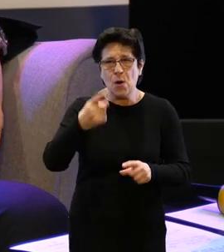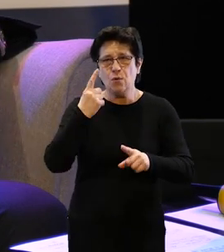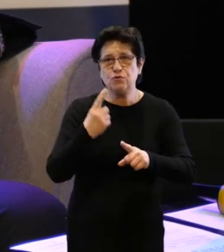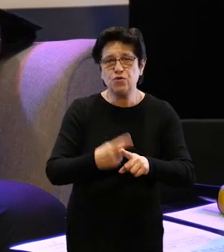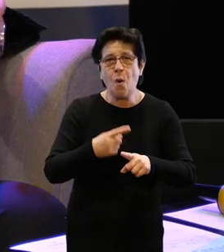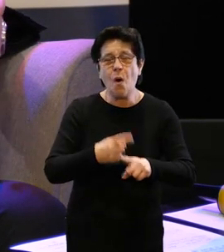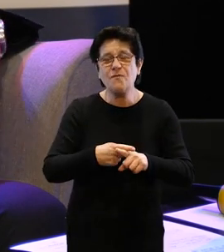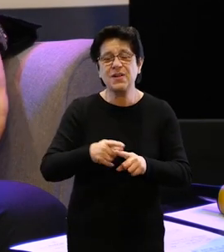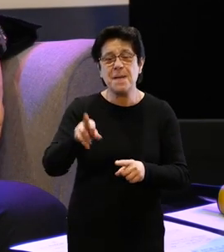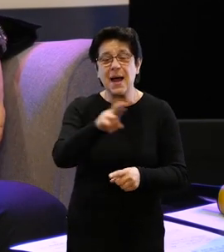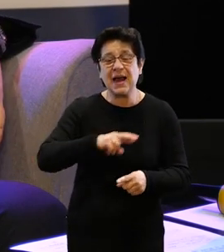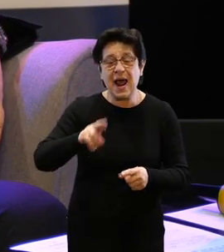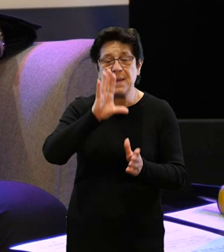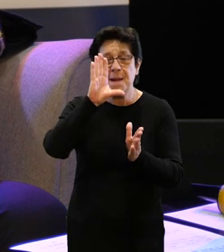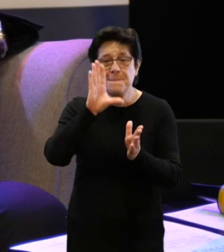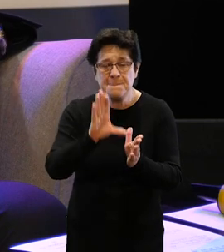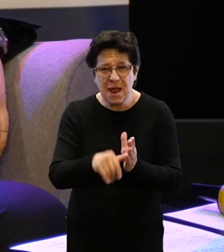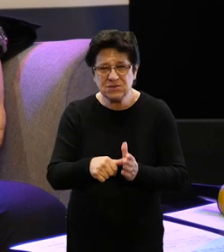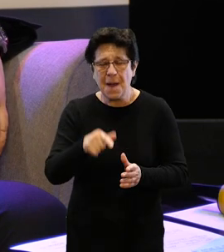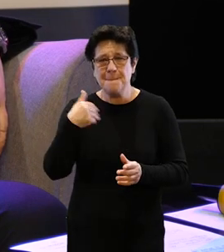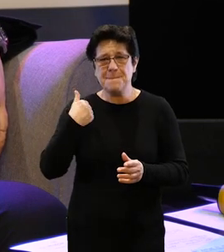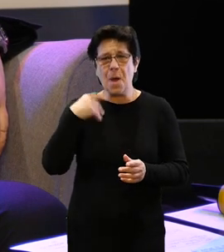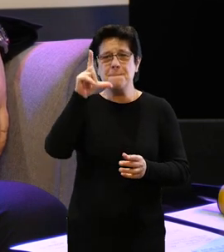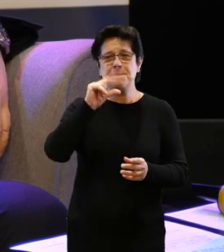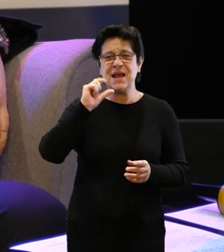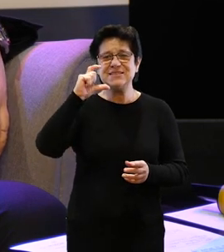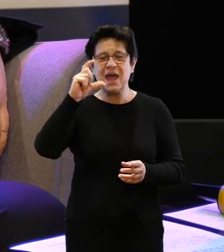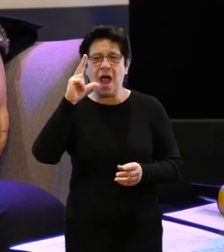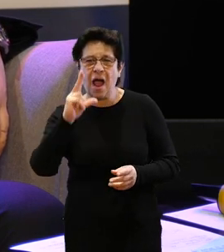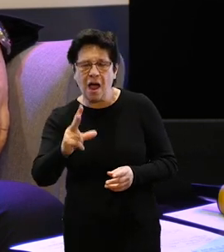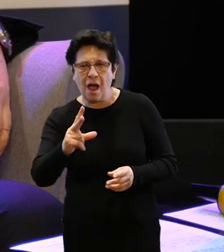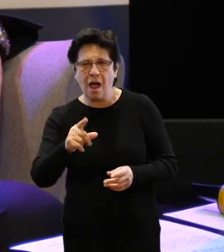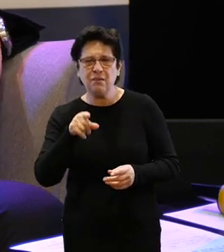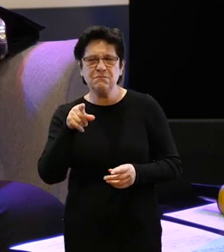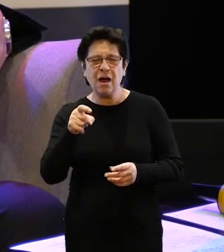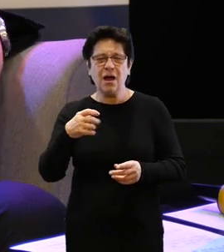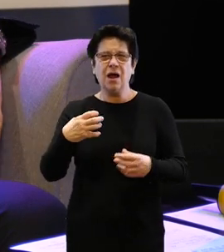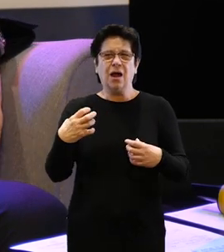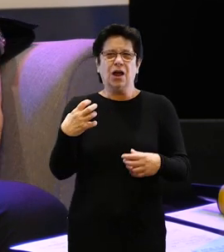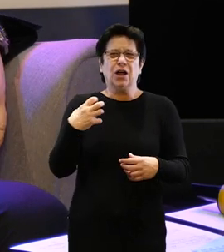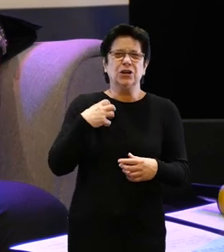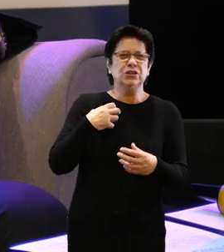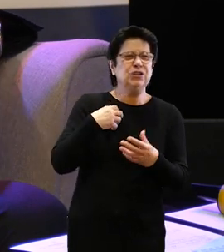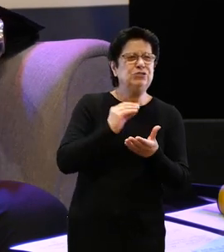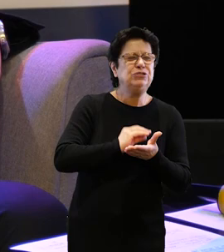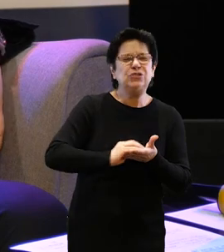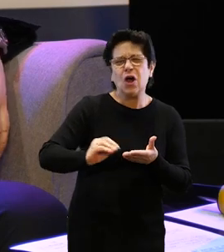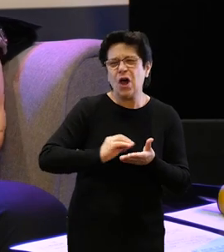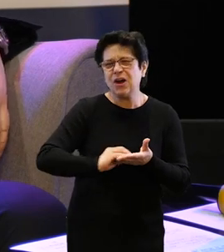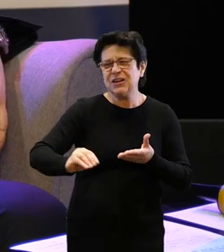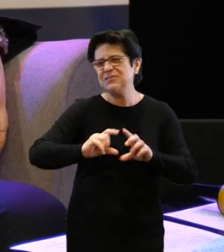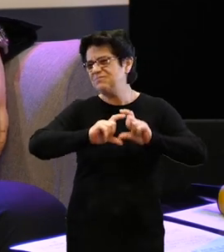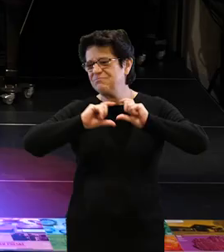PCK także w zasadzie życiorys doktora Bronisława świderskiego jakby to powiedzieć sam jego